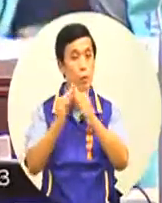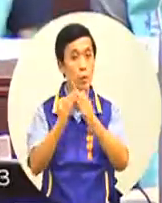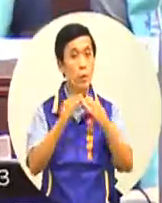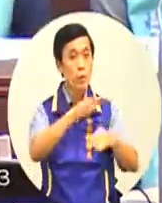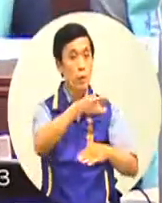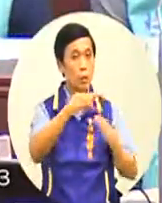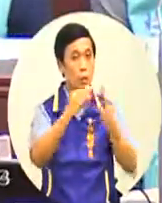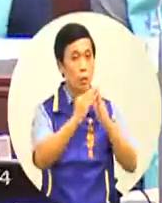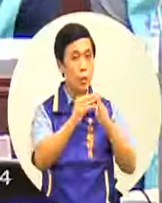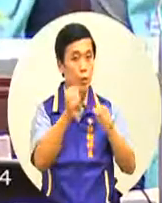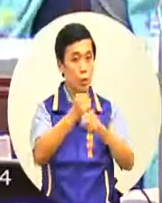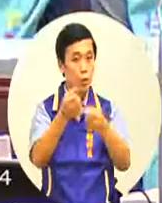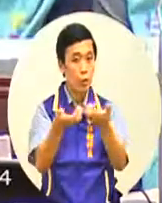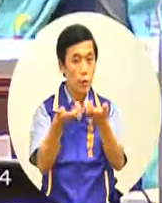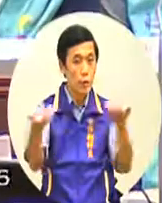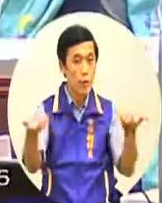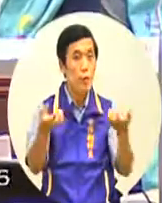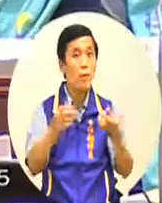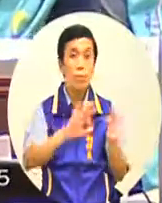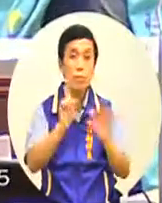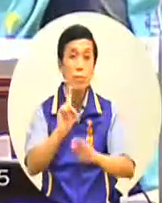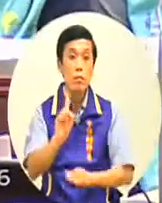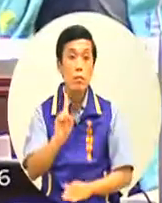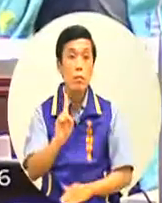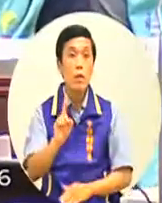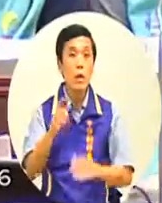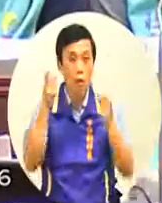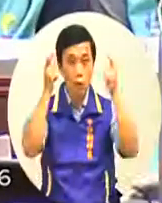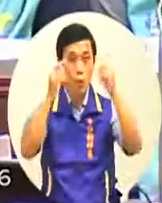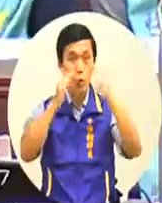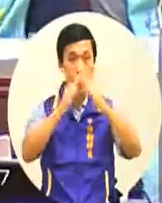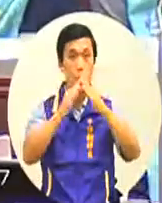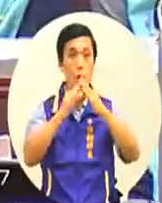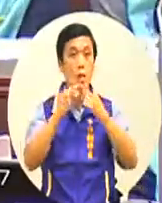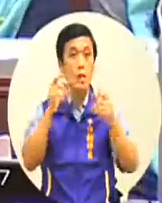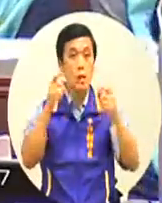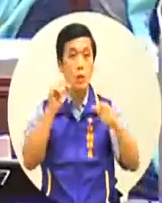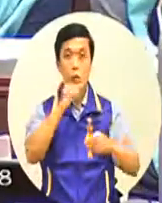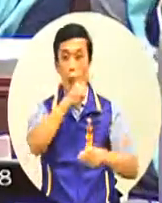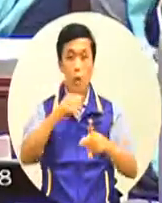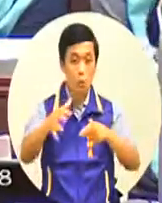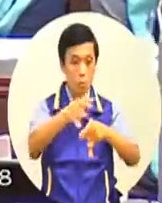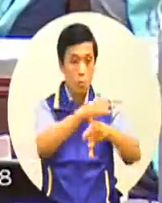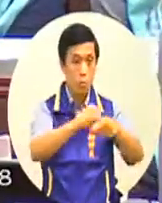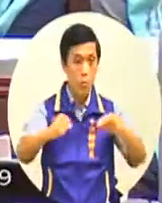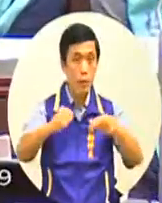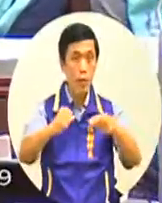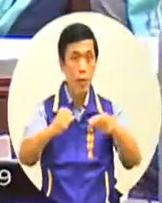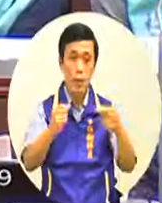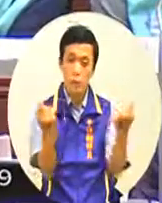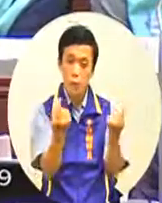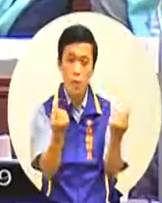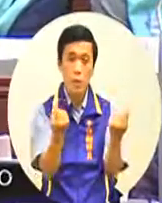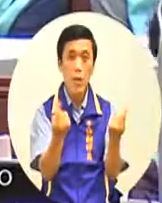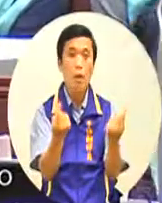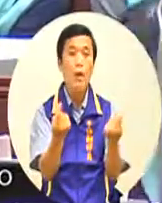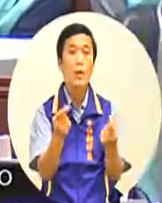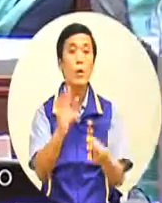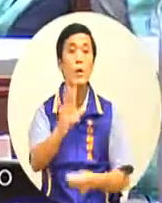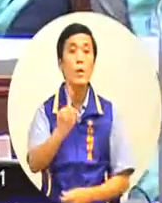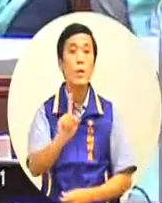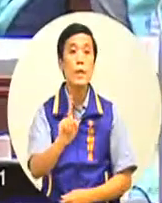工，我们现在目前高雄市其实全国几乎的架构都是相似的，就是会有一